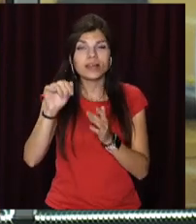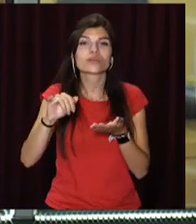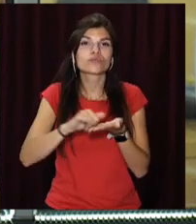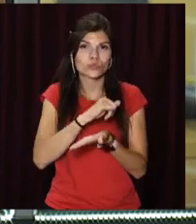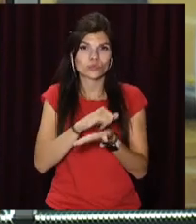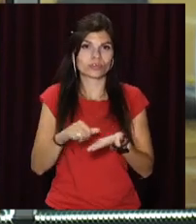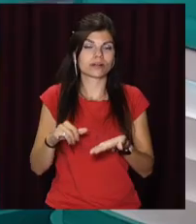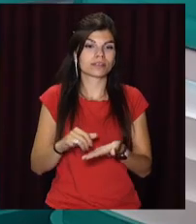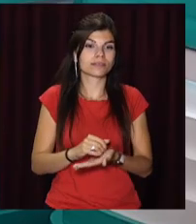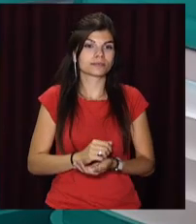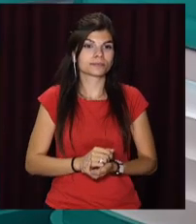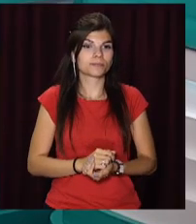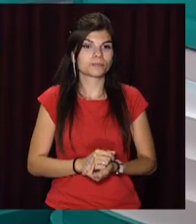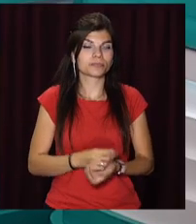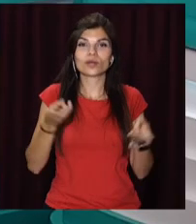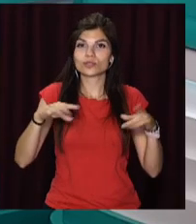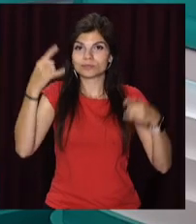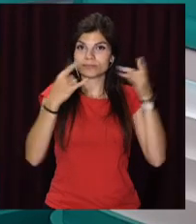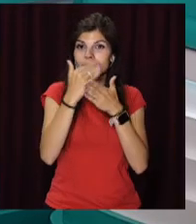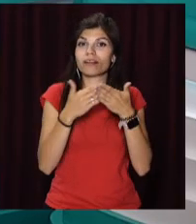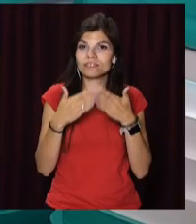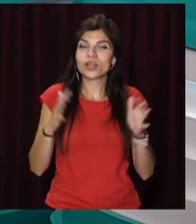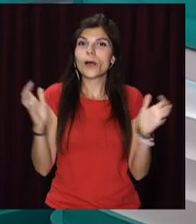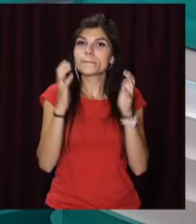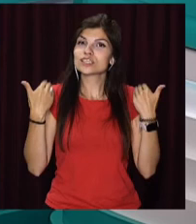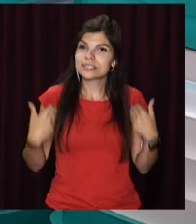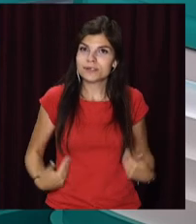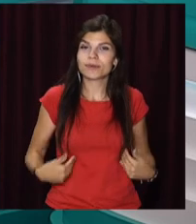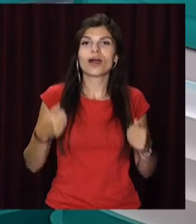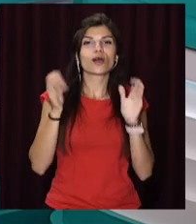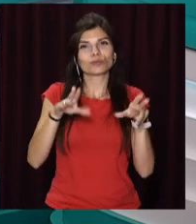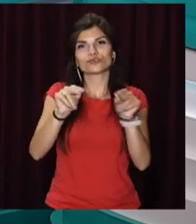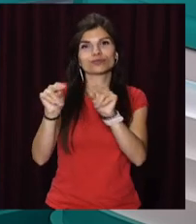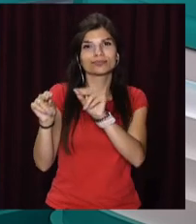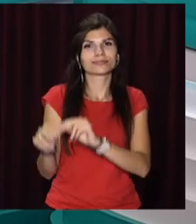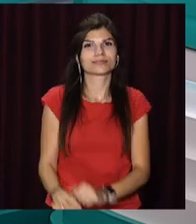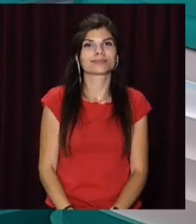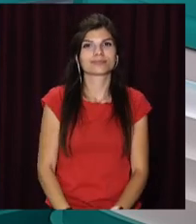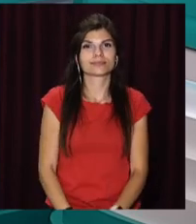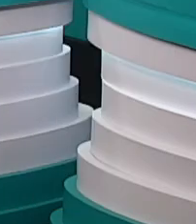нашому YouTube-каналі. Залишайтеся з відкритим, бережіть себе і хай щастить!